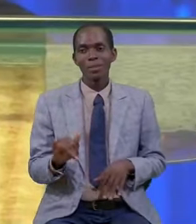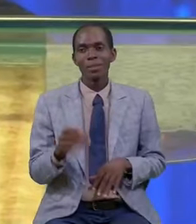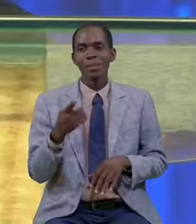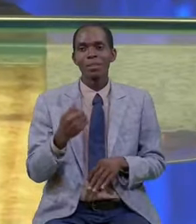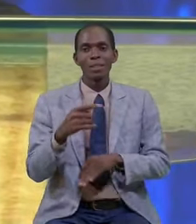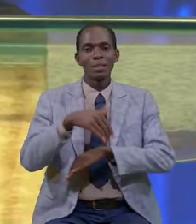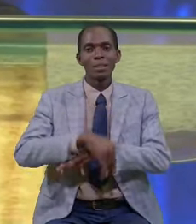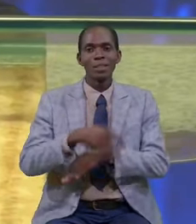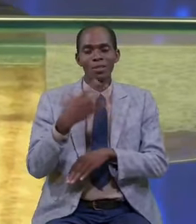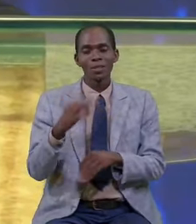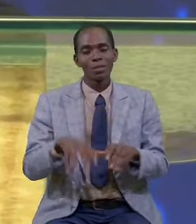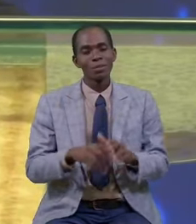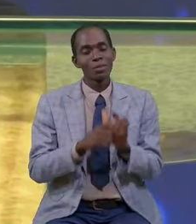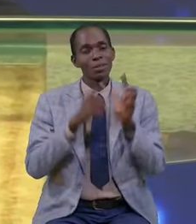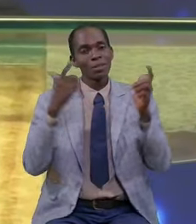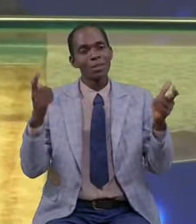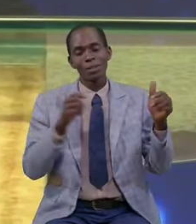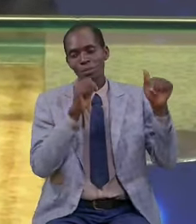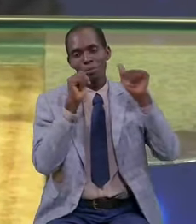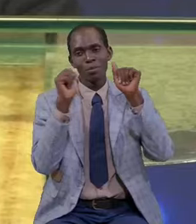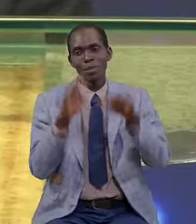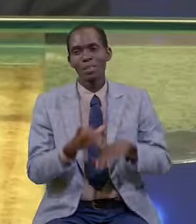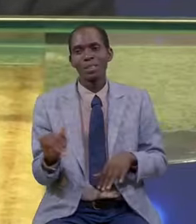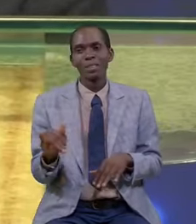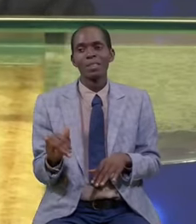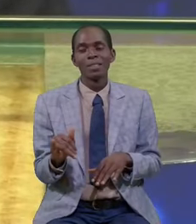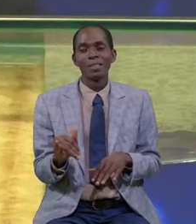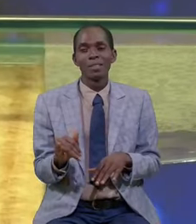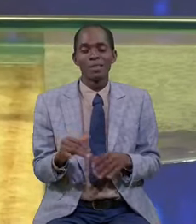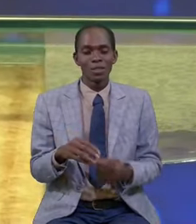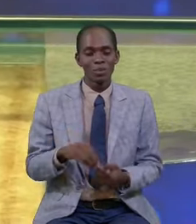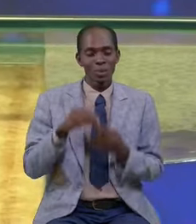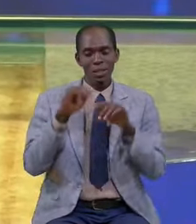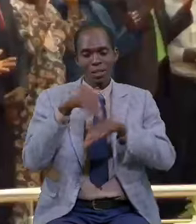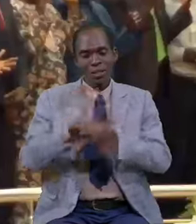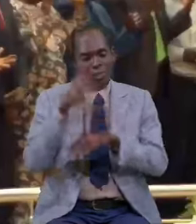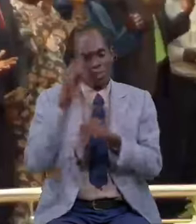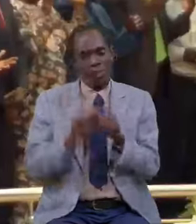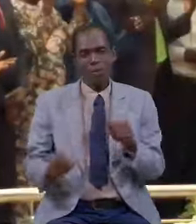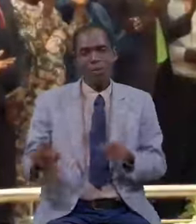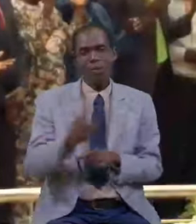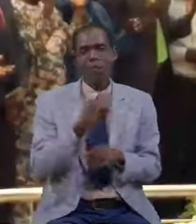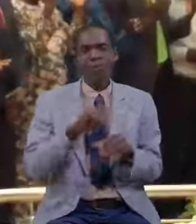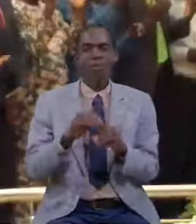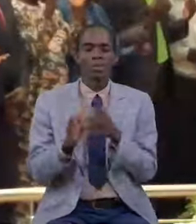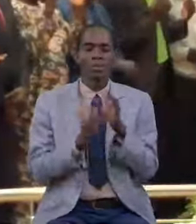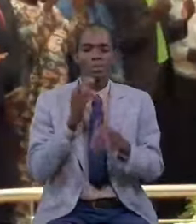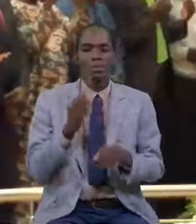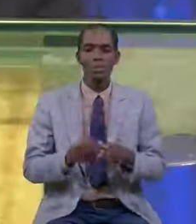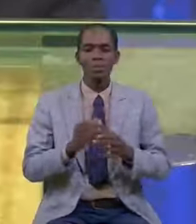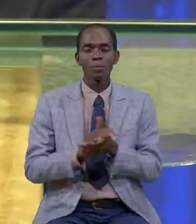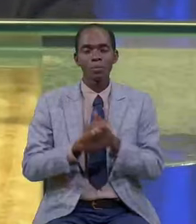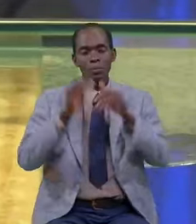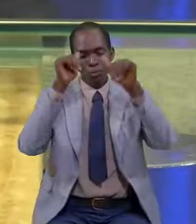nuit d'effusion. Une nuit spéciale pour tout le monde au nom de Jésus-Christ. Père,